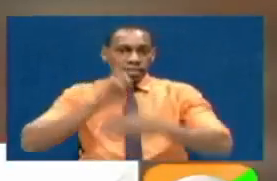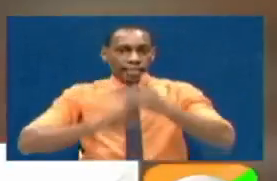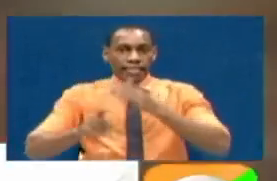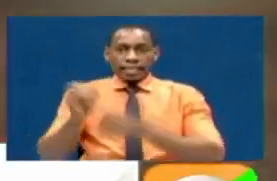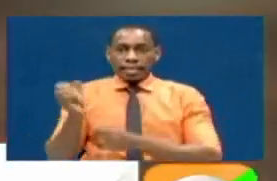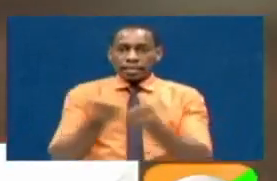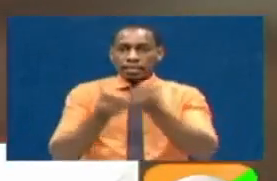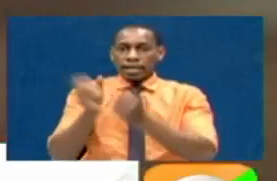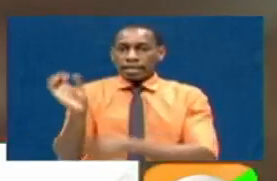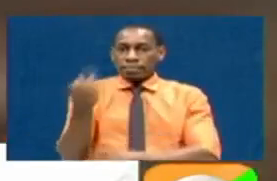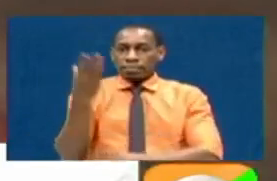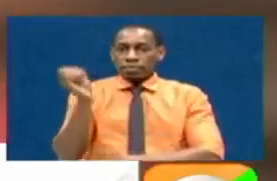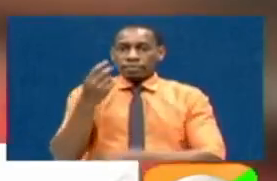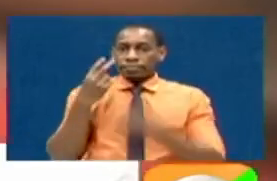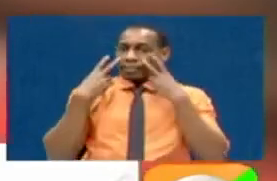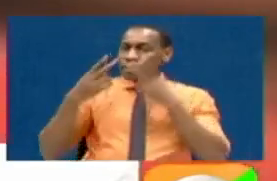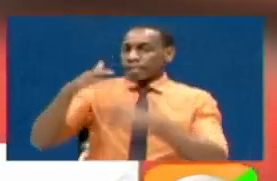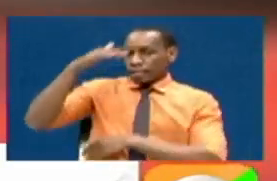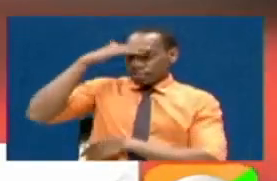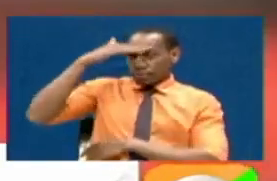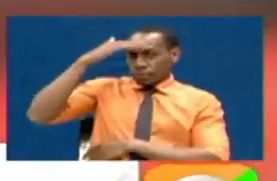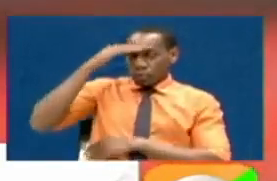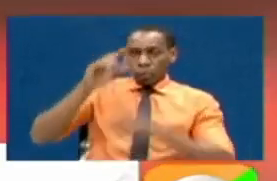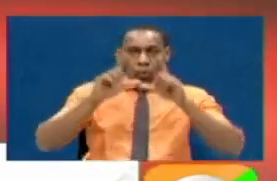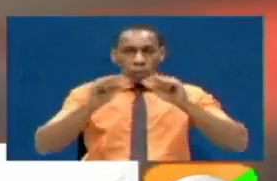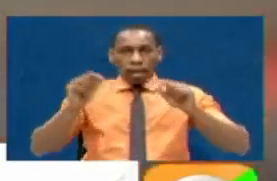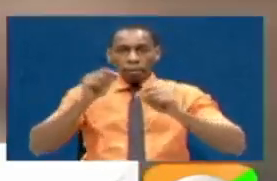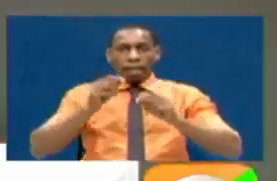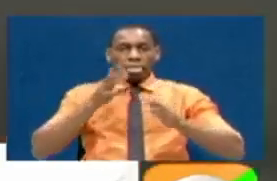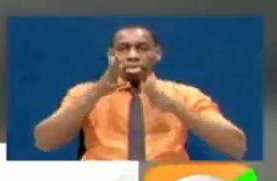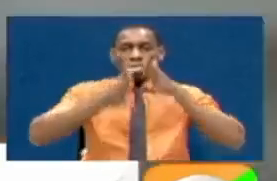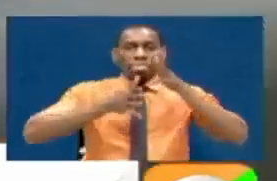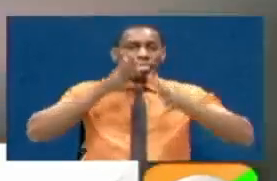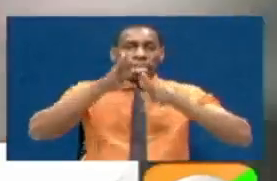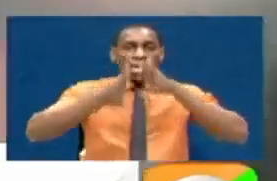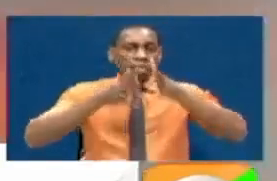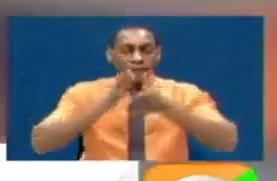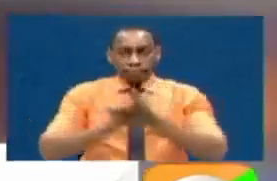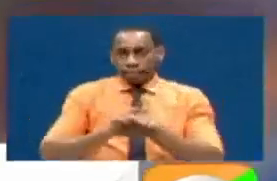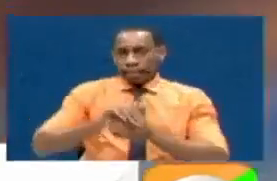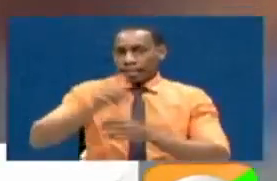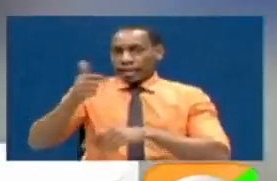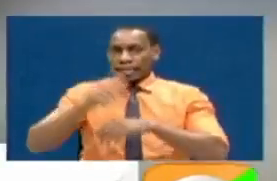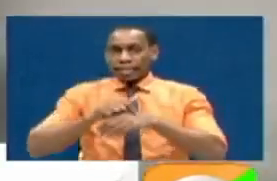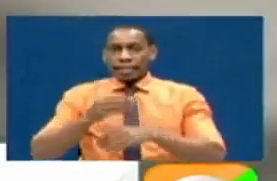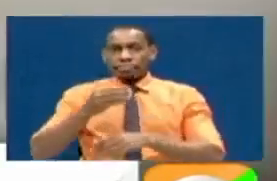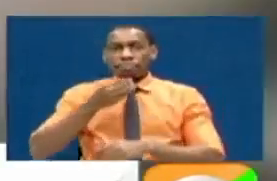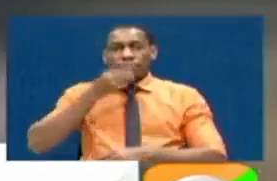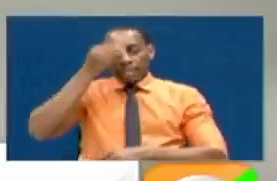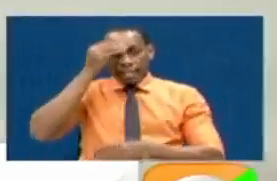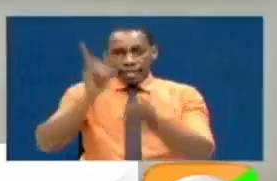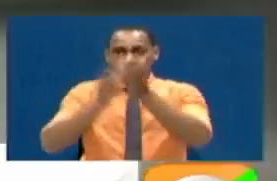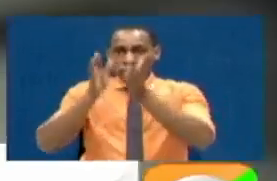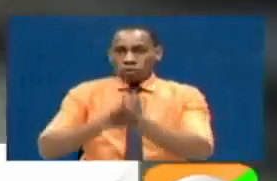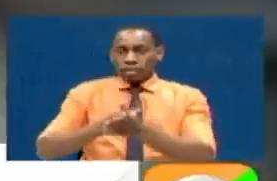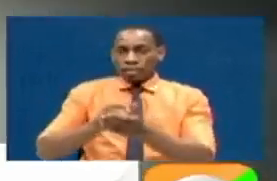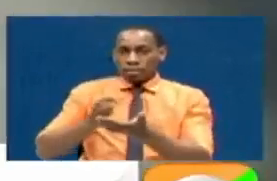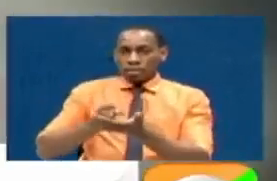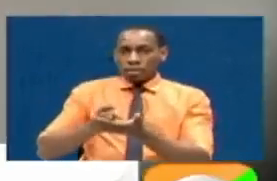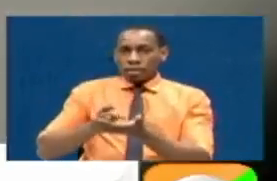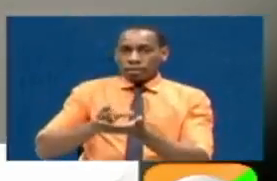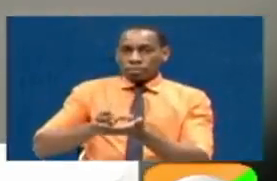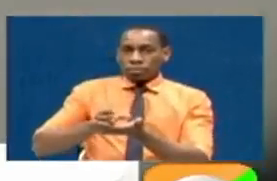ambulensi. Wanaonekana walevi kulingana na matamshi na vitendo vyao. Wakati mmoja wanajifanya madaktari na kulaza chupa ya